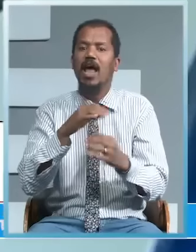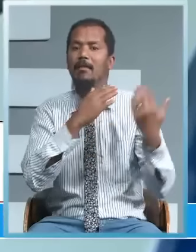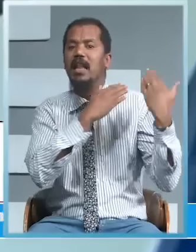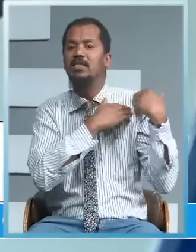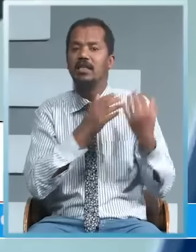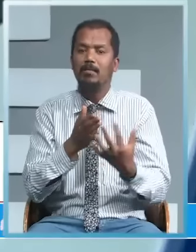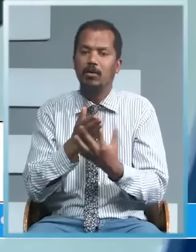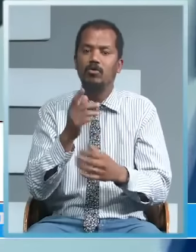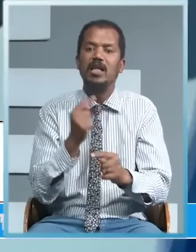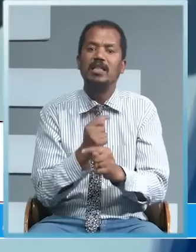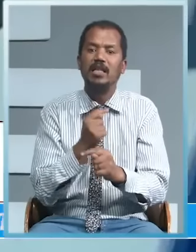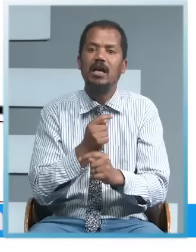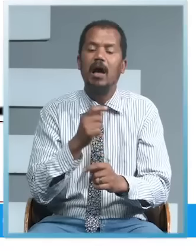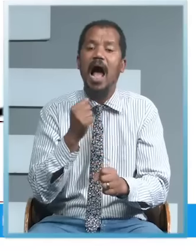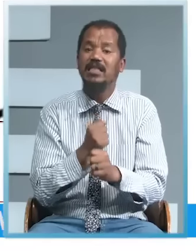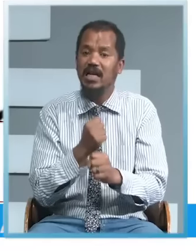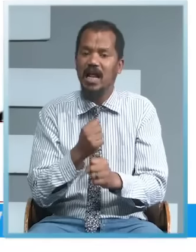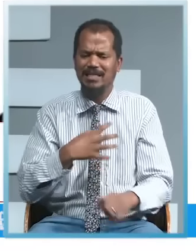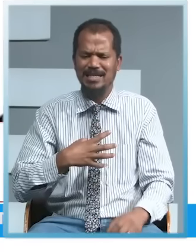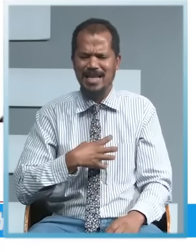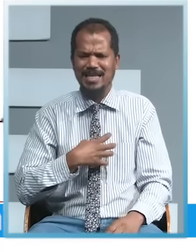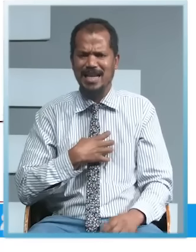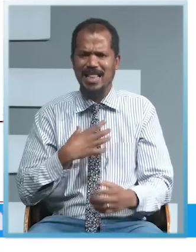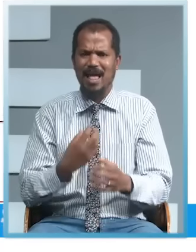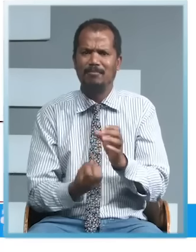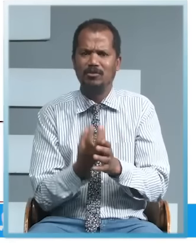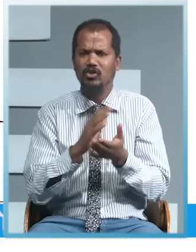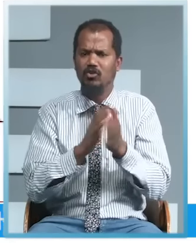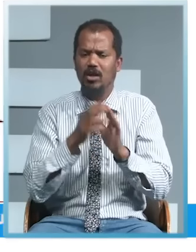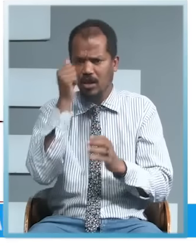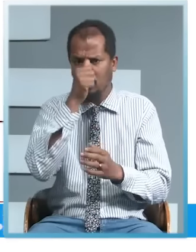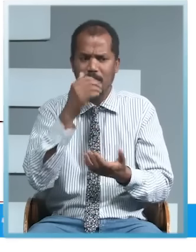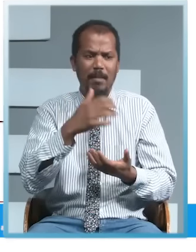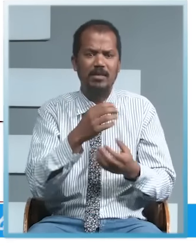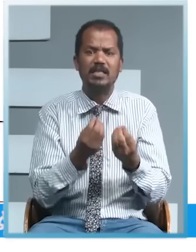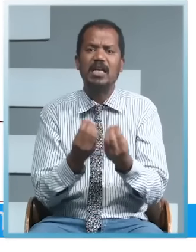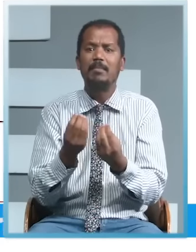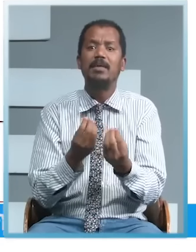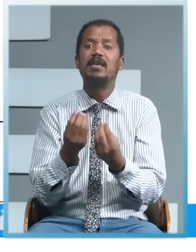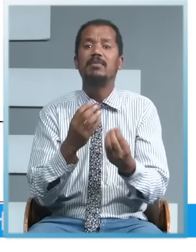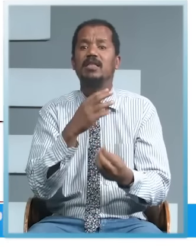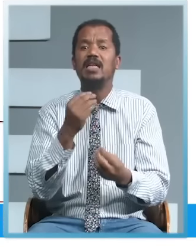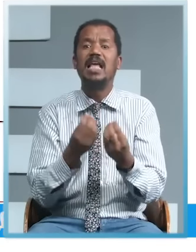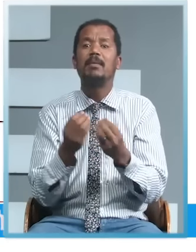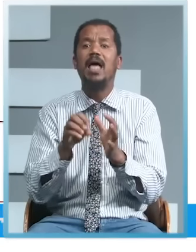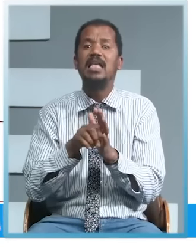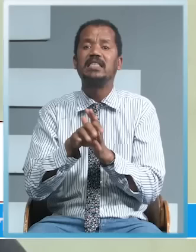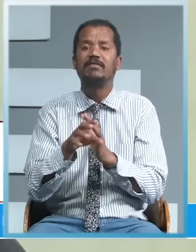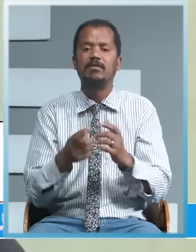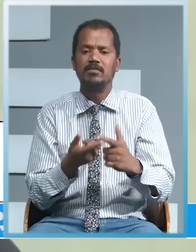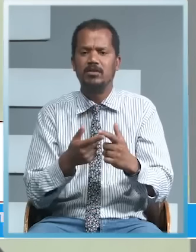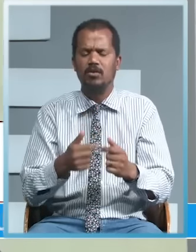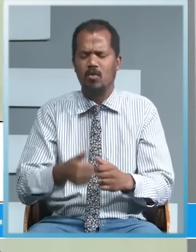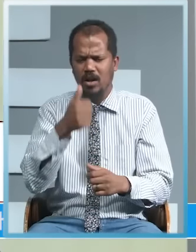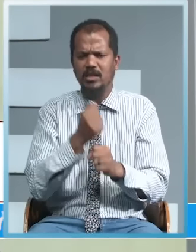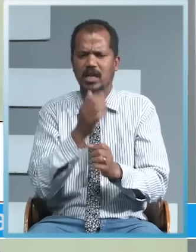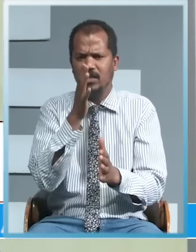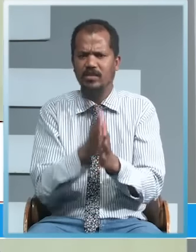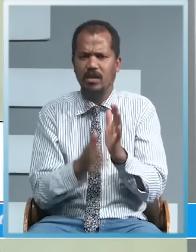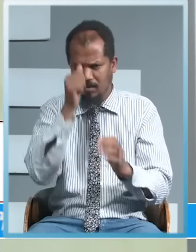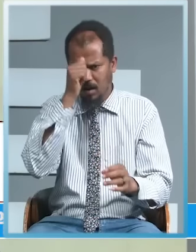በኩል የተተገበረው አሰራር የቅሬታ ምንጭ እንደሆነ የኢትዮጵያ ምርት ገበያ የግብይትና የገበያ ዘርፍ ምክትል ዋና ስራ